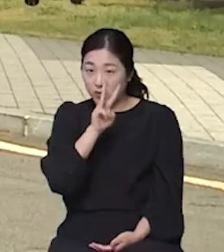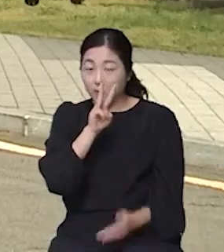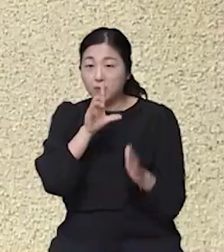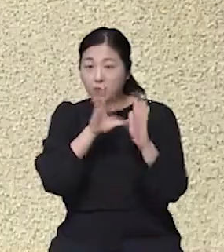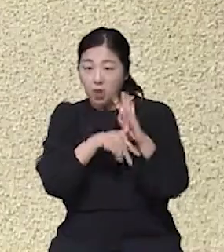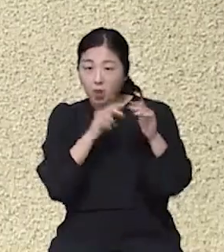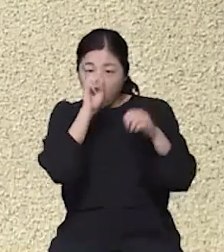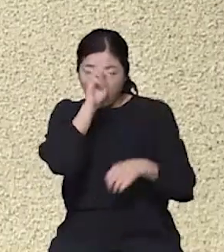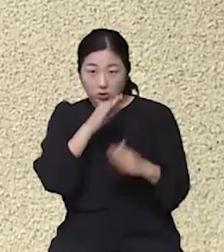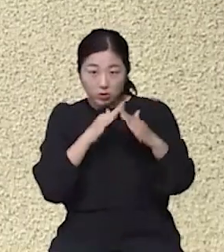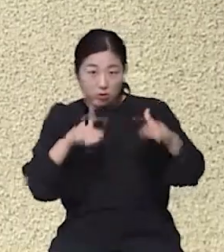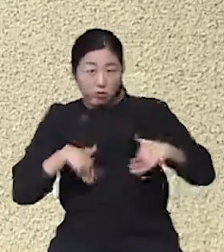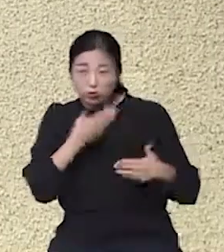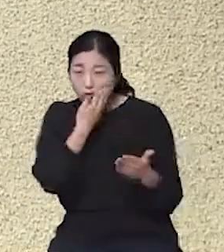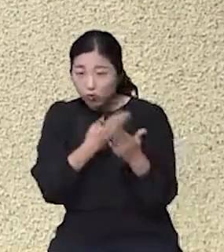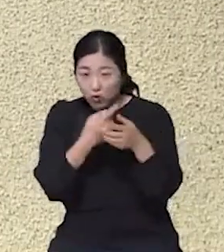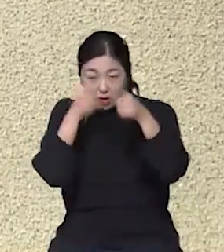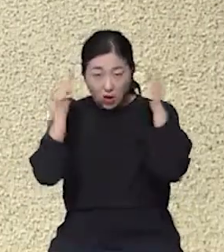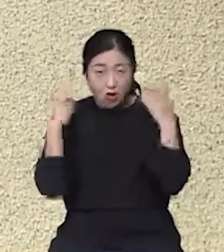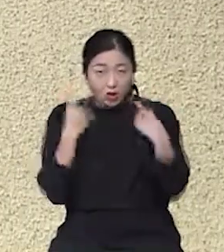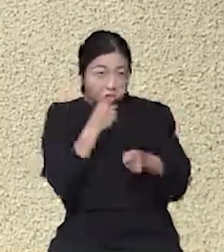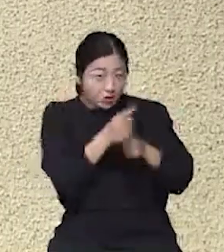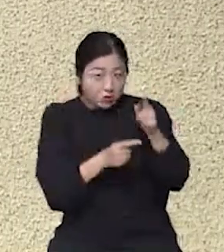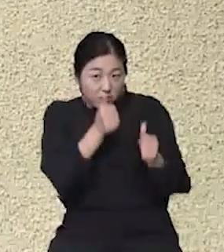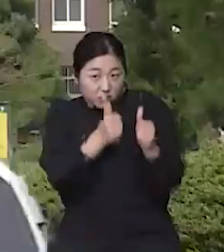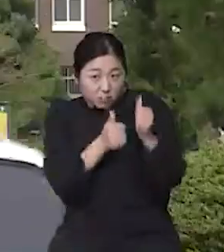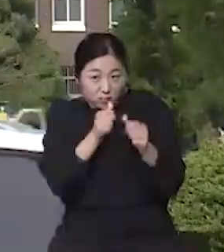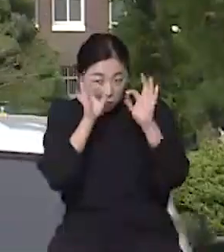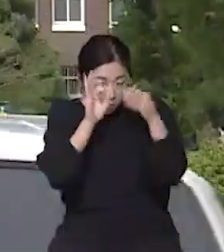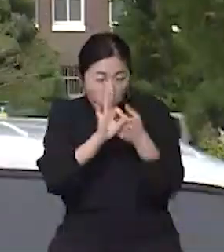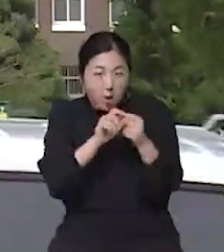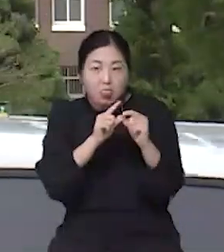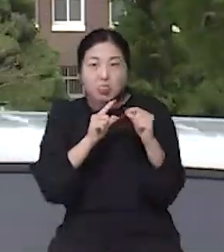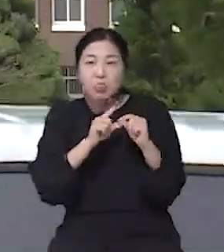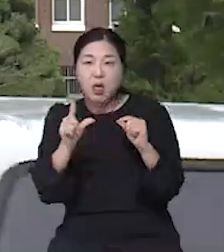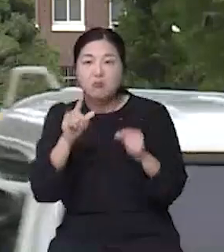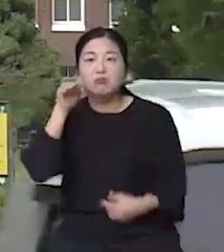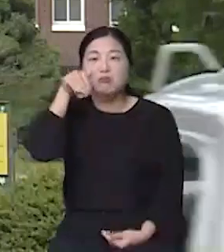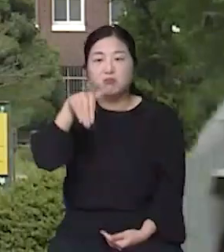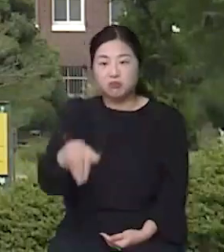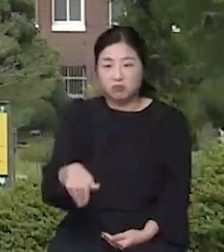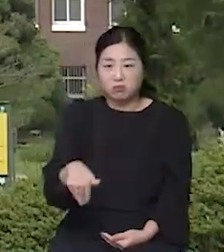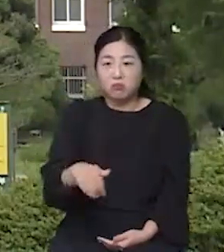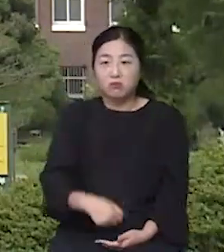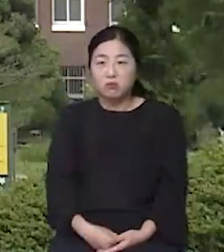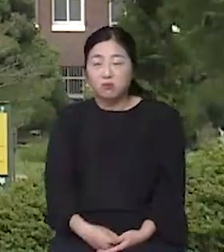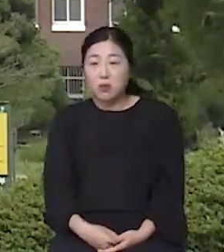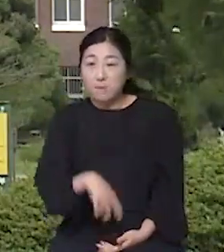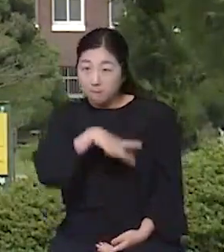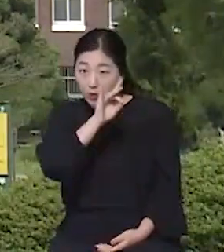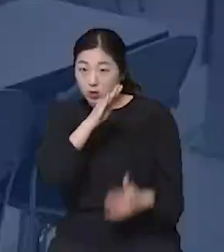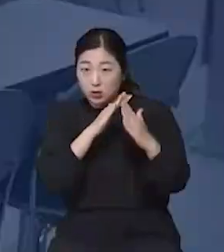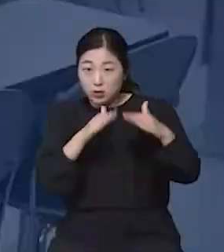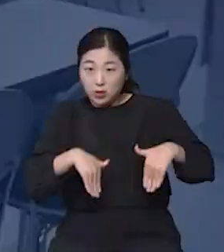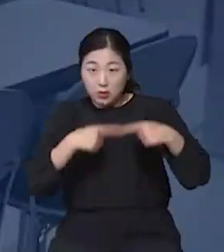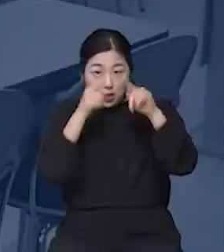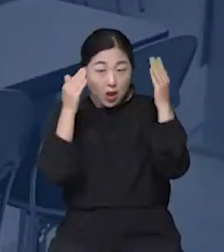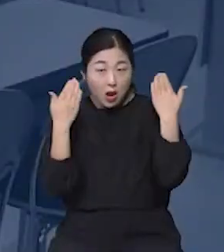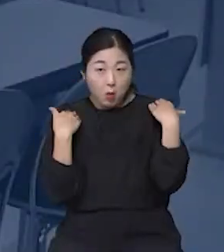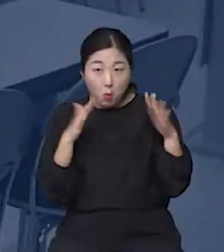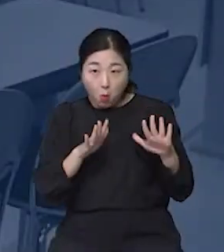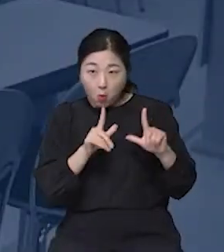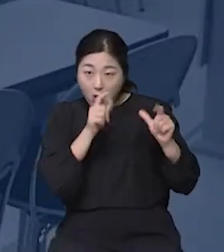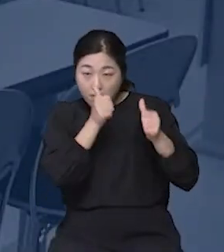2023학년도 광주 전남 주요 대학들의 수시 경쟁률이 대부분 하락한 것으로 나타났습니다. 먼저 전남대의 올해